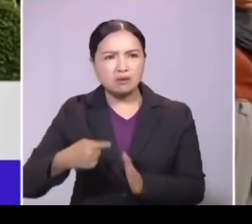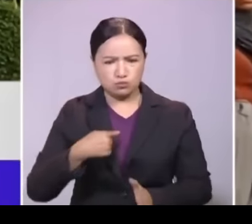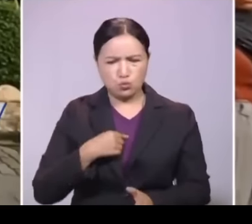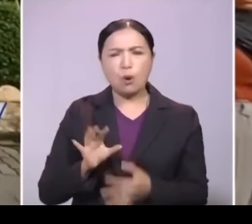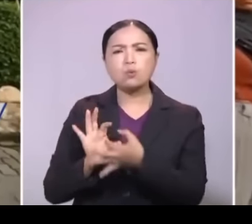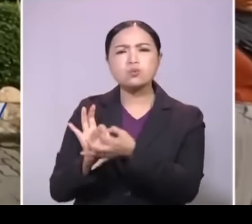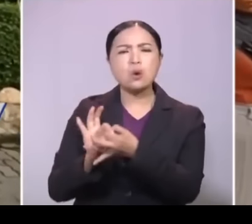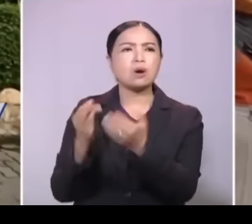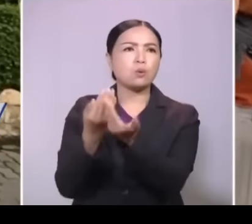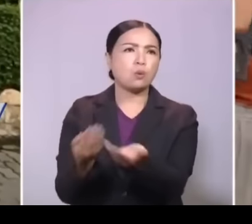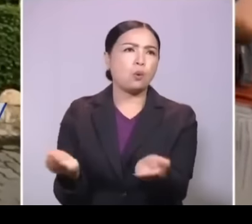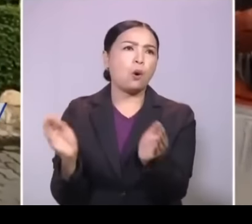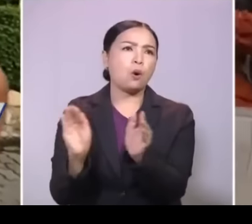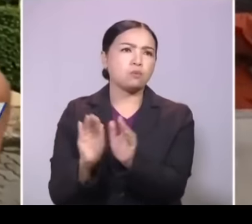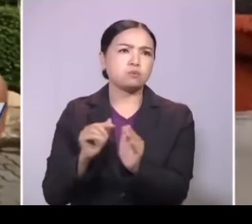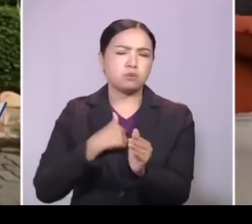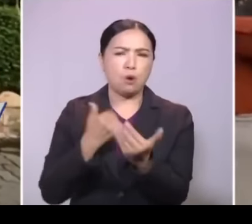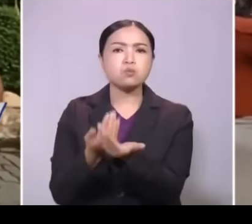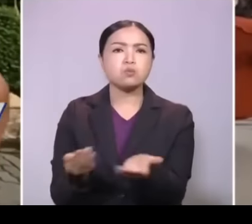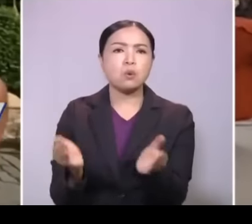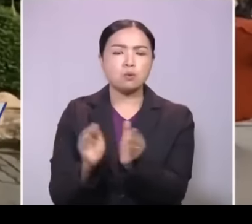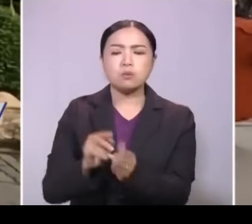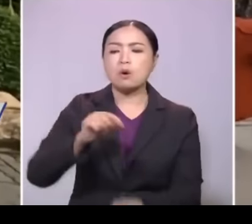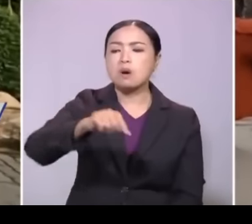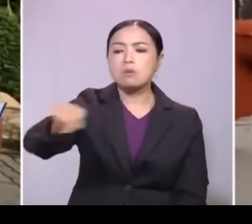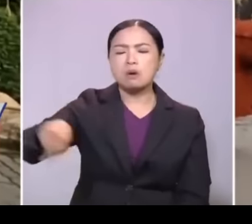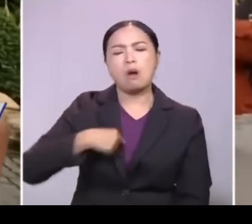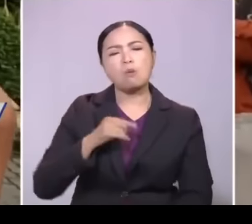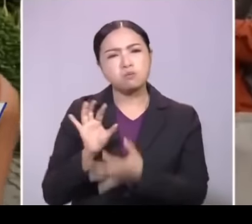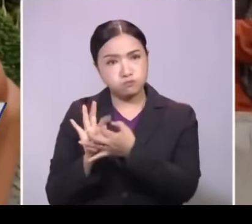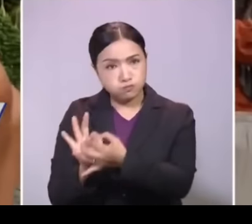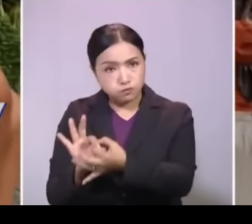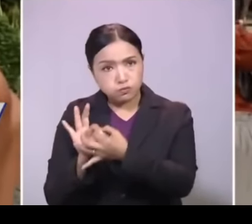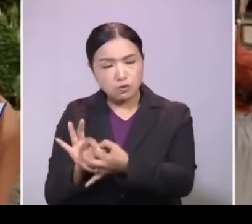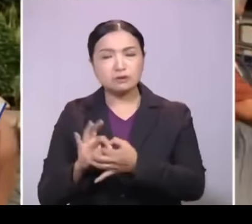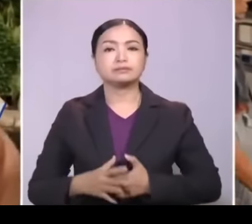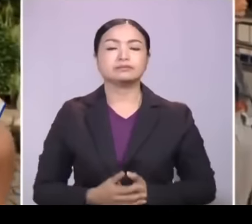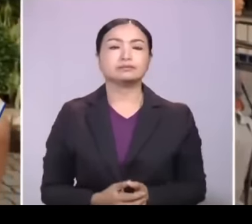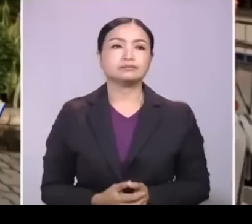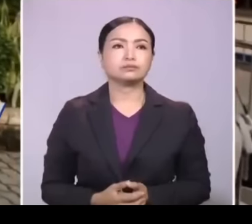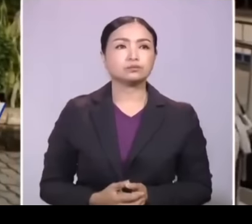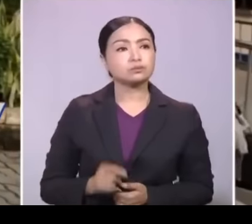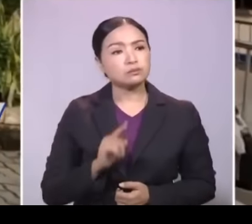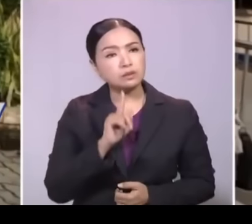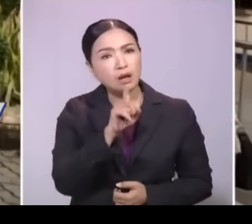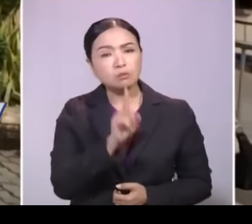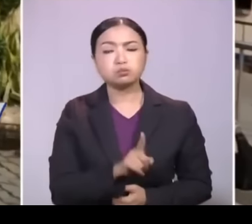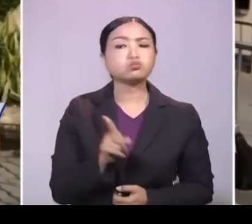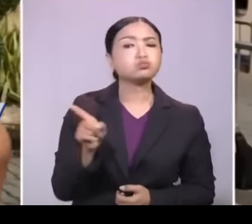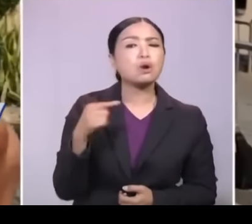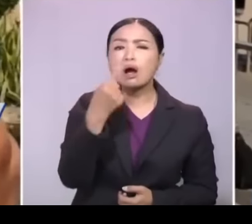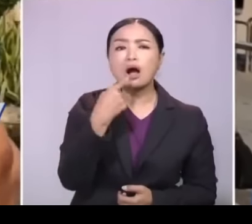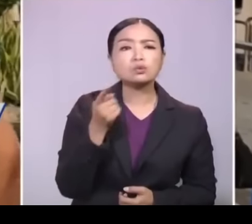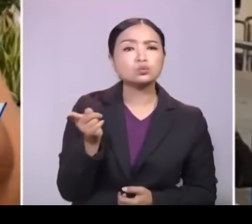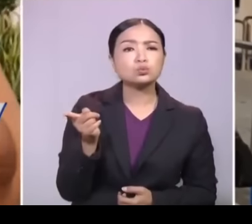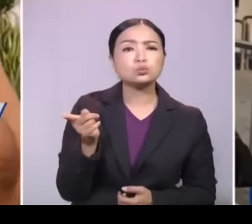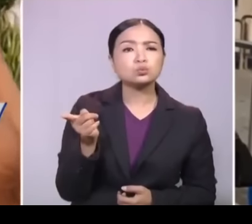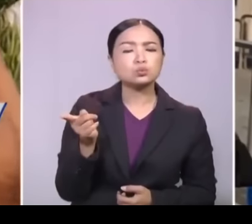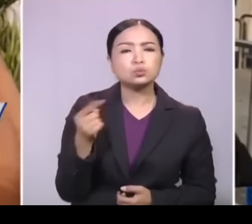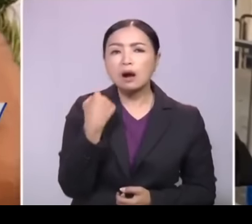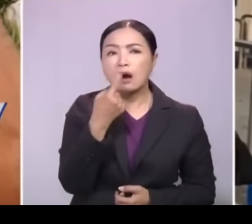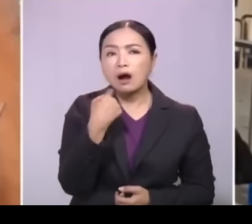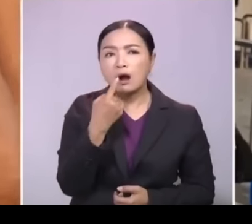ไม่ใช่ว่าเฉพาะครอบครัวเราหรอกเป็นทั้งหมดเลยครับ ที่นู่นมีใครอยู่ยังมีใครอยู่ที่นู่นบ้าง